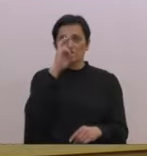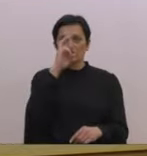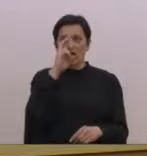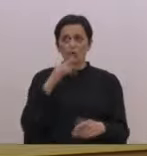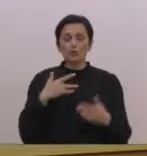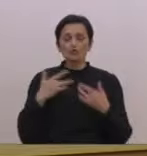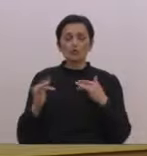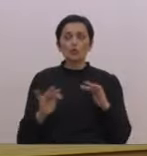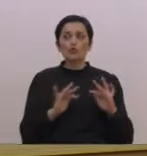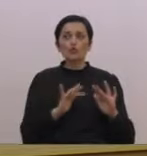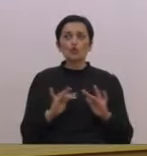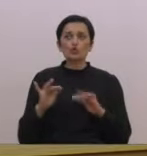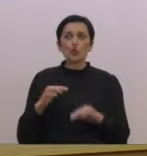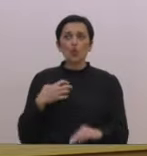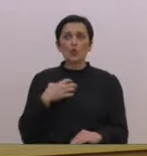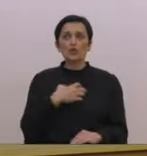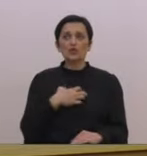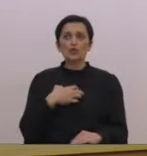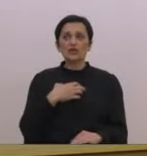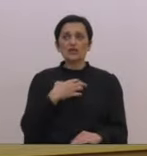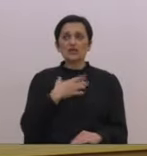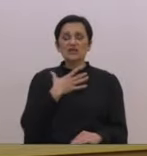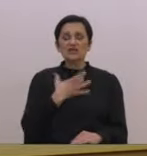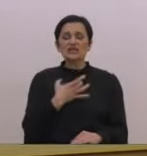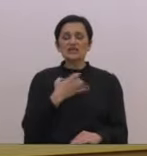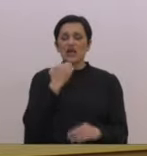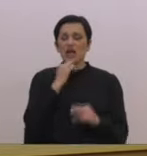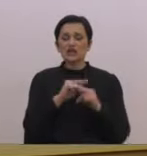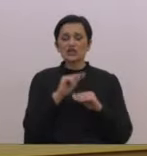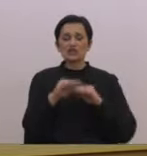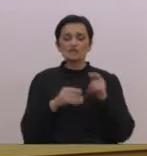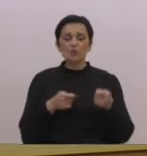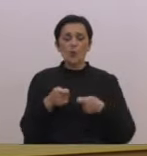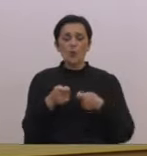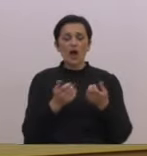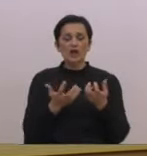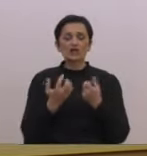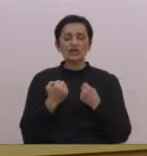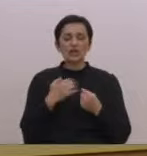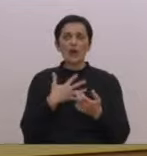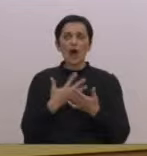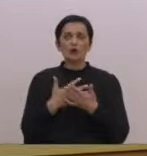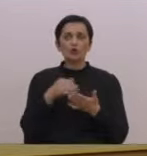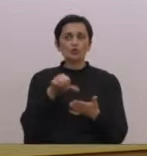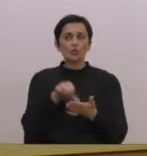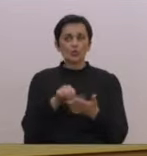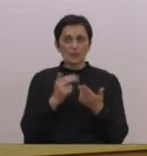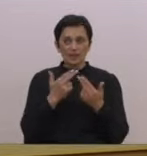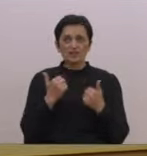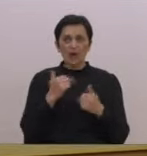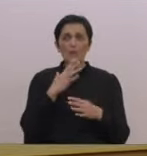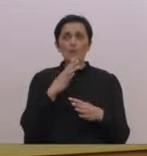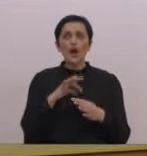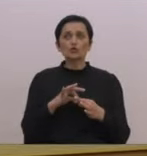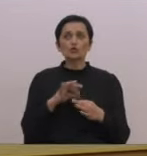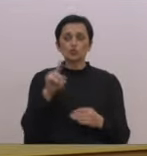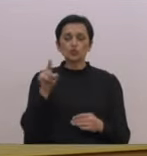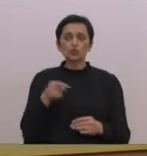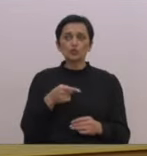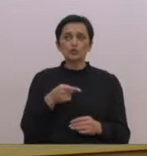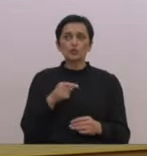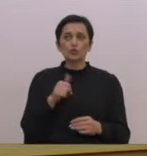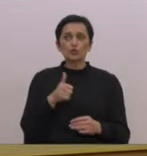roli, criticul infrastructurii smart fashion, igevs activul monacilioabas, da, pasuhivske bobas.